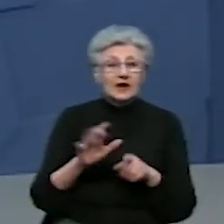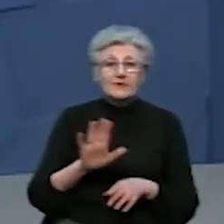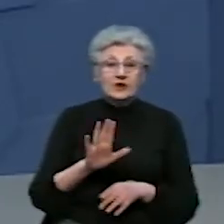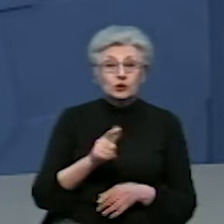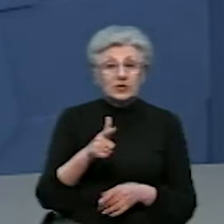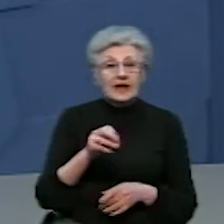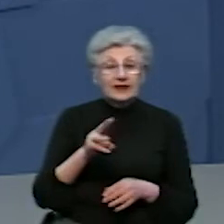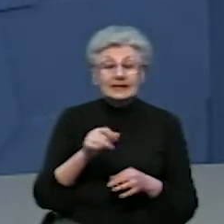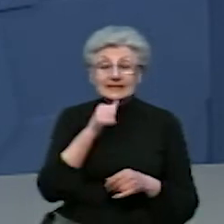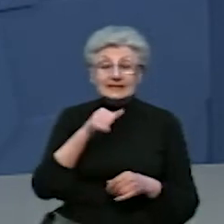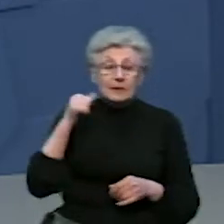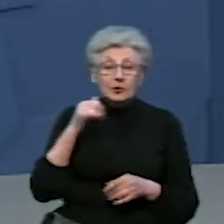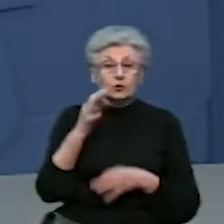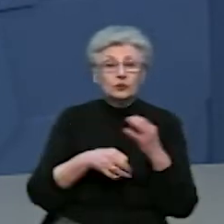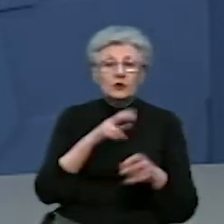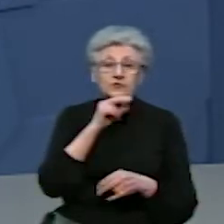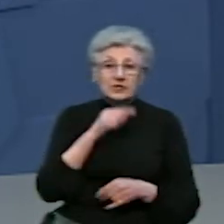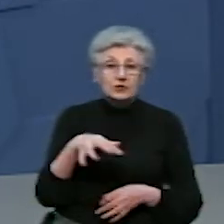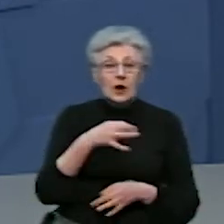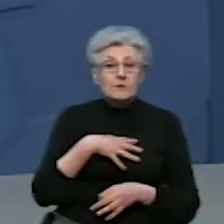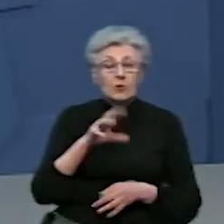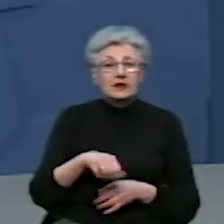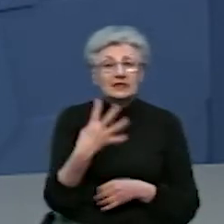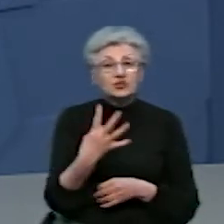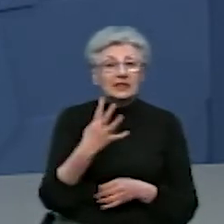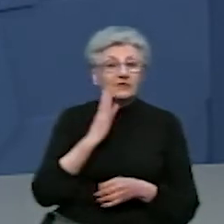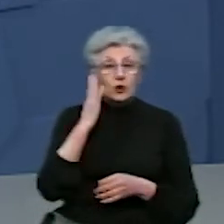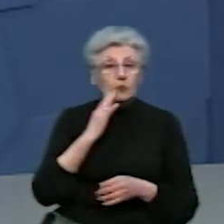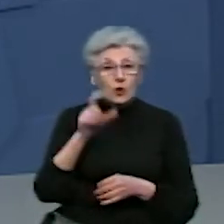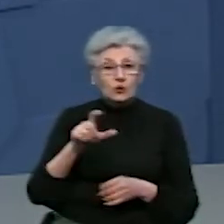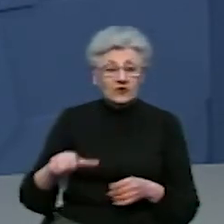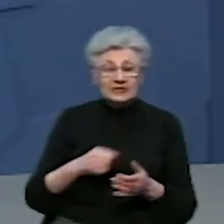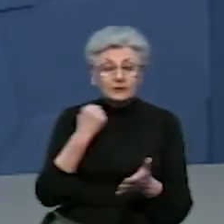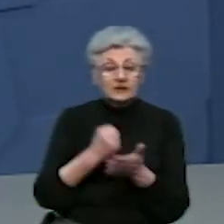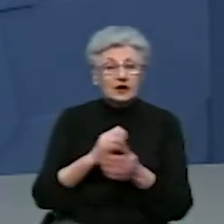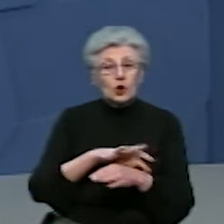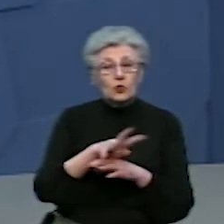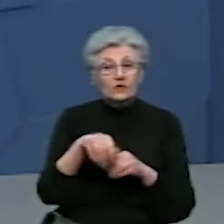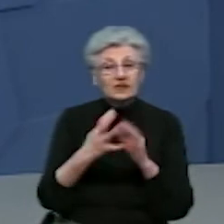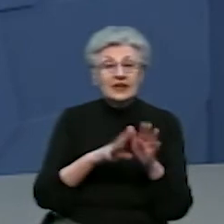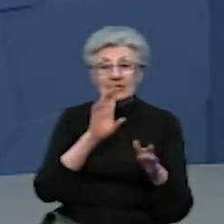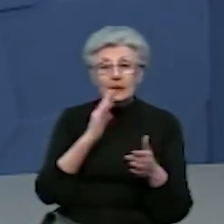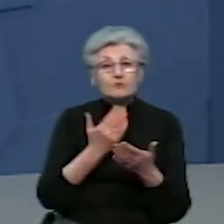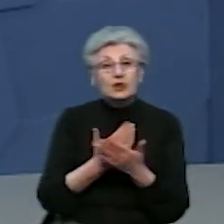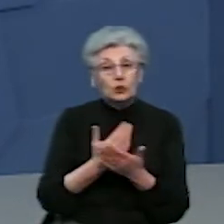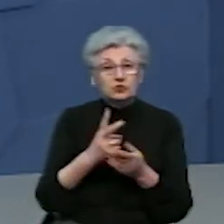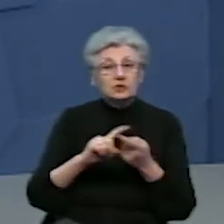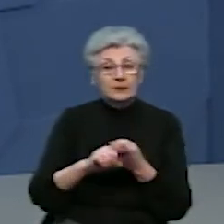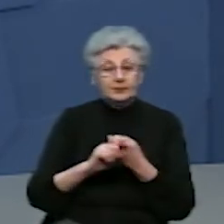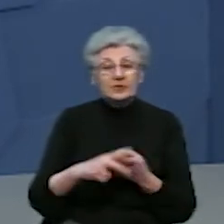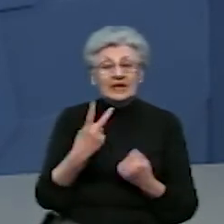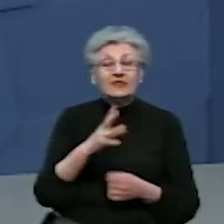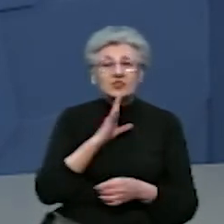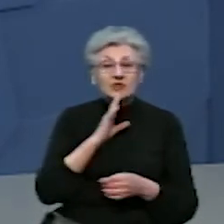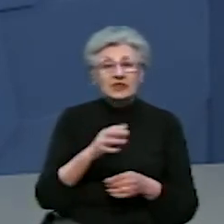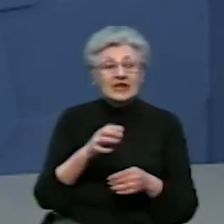за минулу добу у Чернівецькій області померли 4 буковинців з підтвердженим COVID-19 та підозрою на інфікування. 2 жінки віком